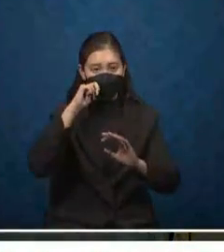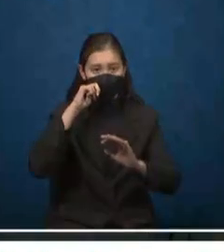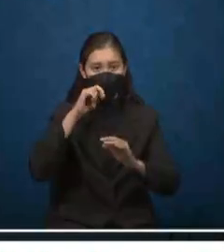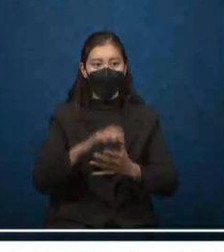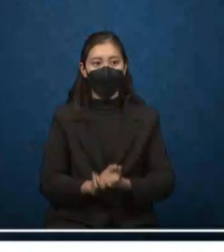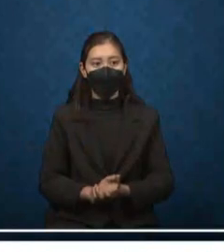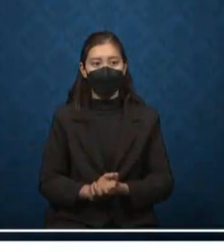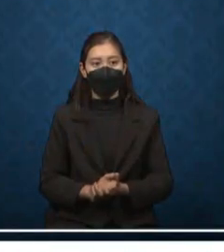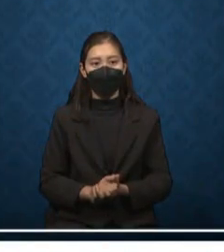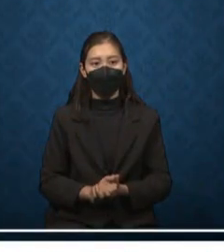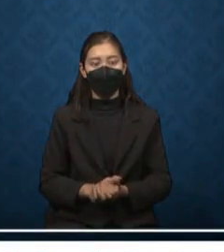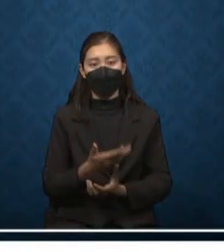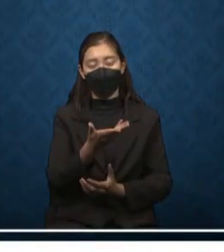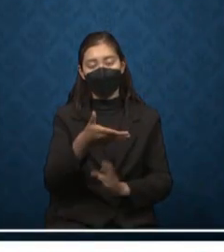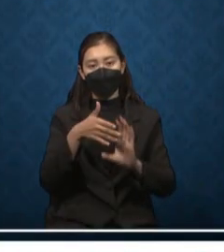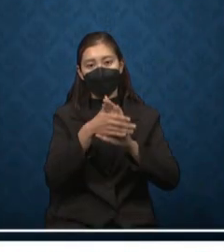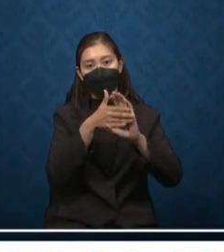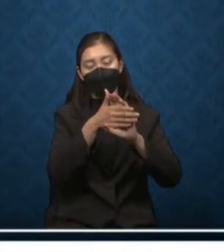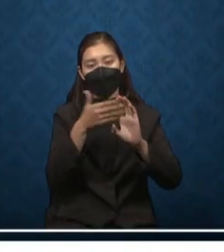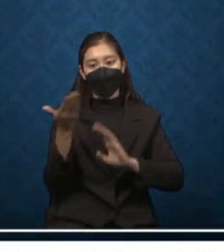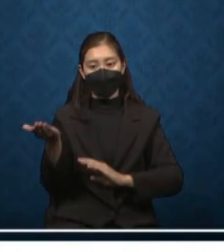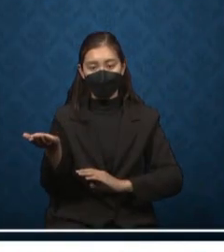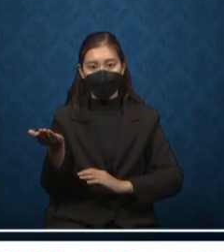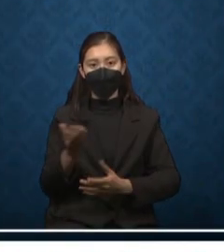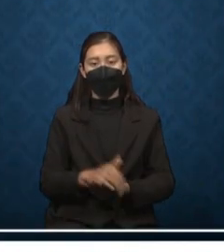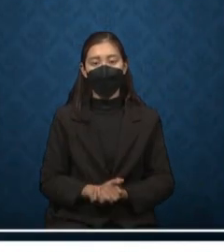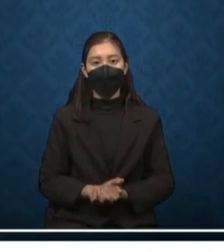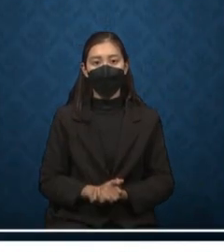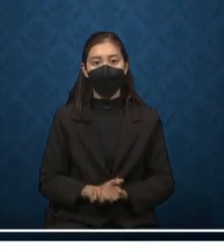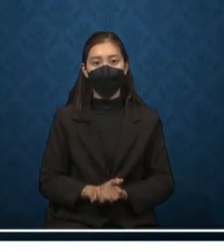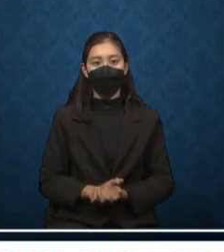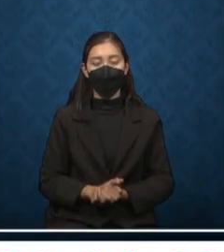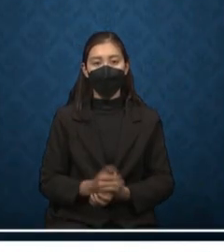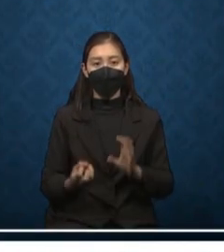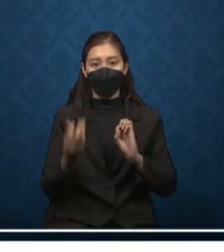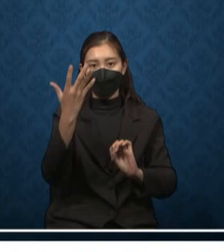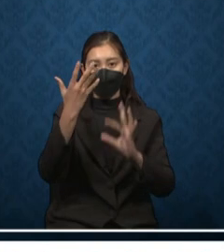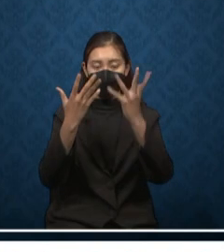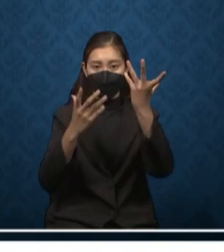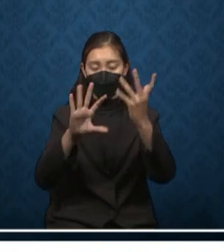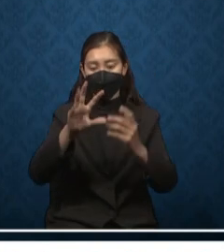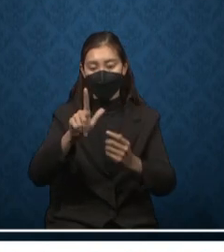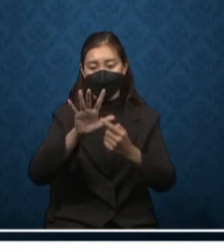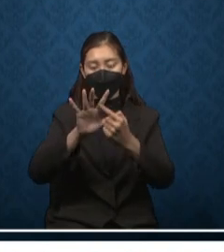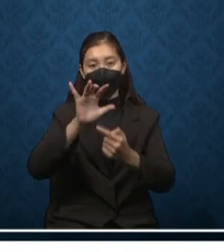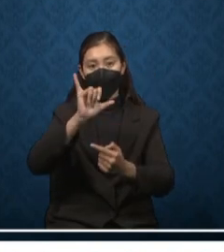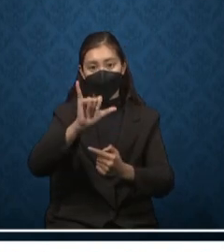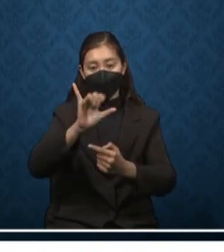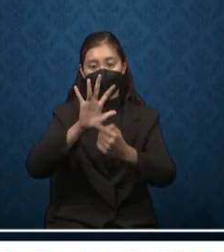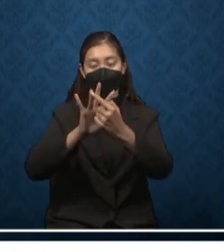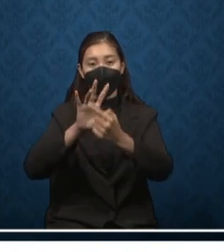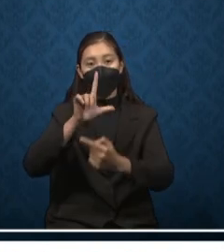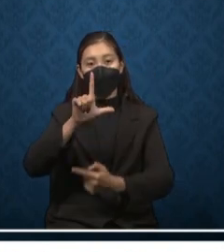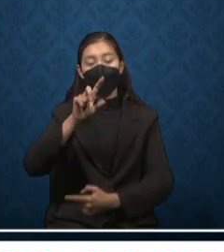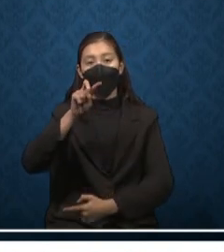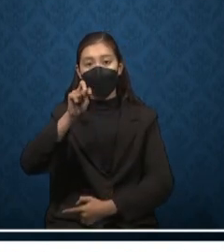ครับเราคงไม่ต้องอธิบายกันยาวแล้วครับว่าป่าชายเลนเป็นแหล่งเพาะพันธุ์ของลูกกุ้งลูกปลาเป็น